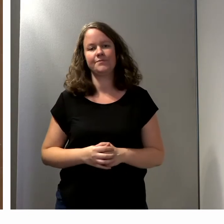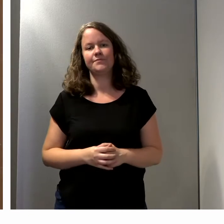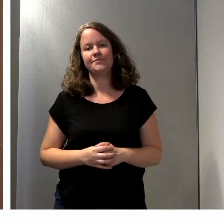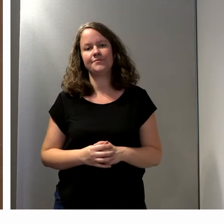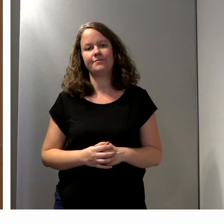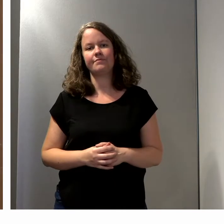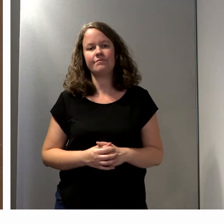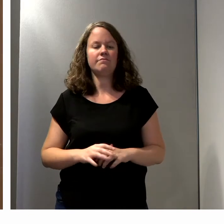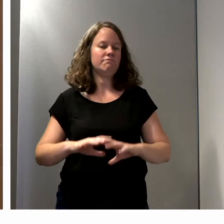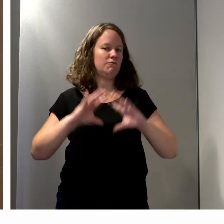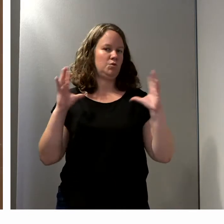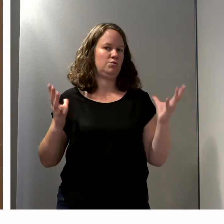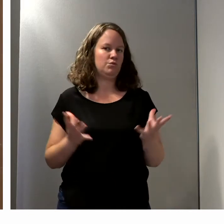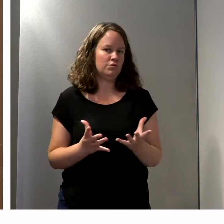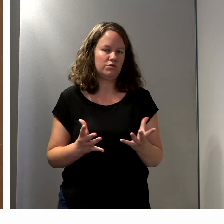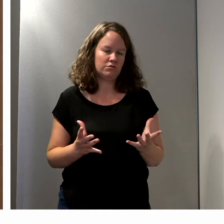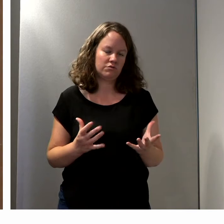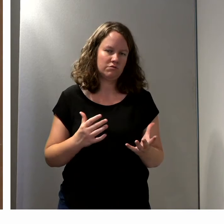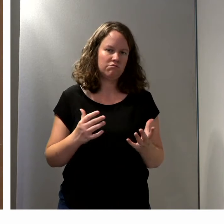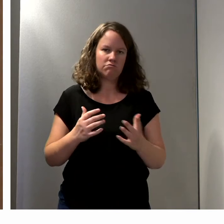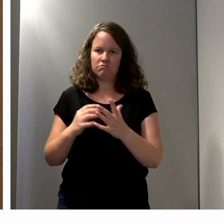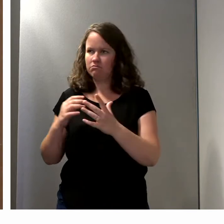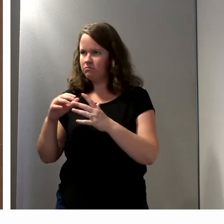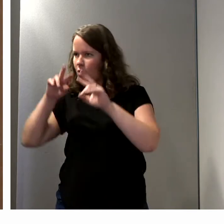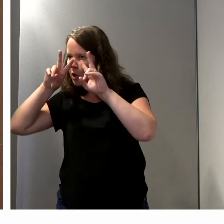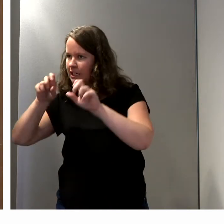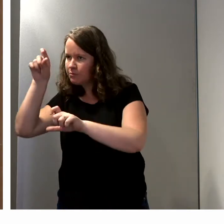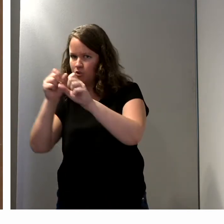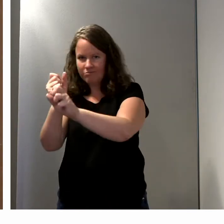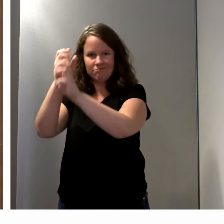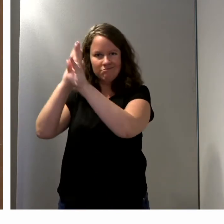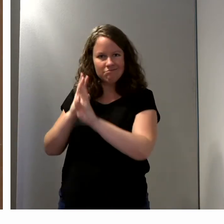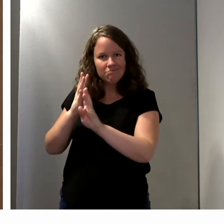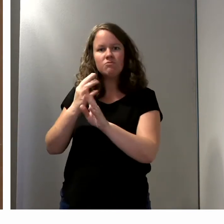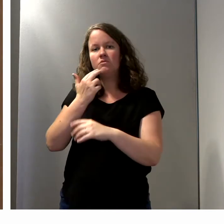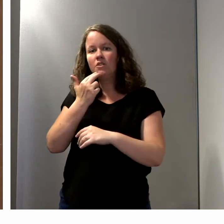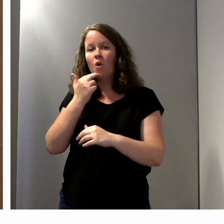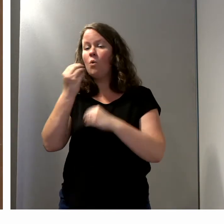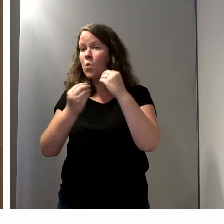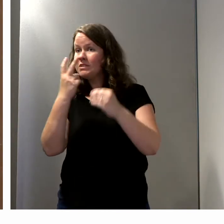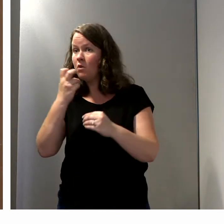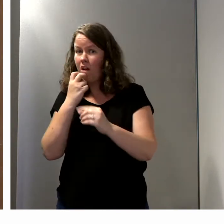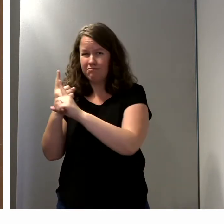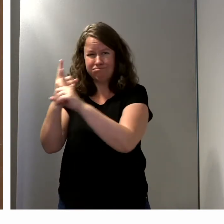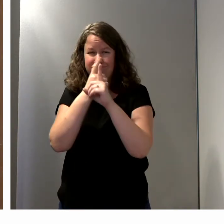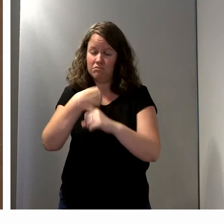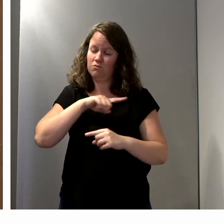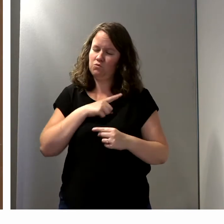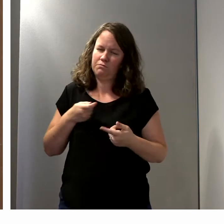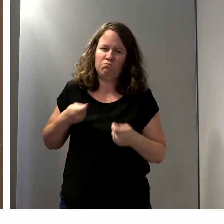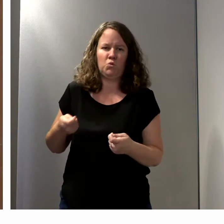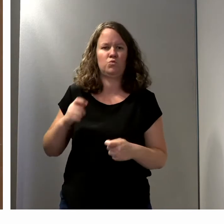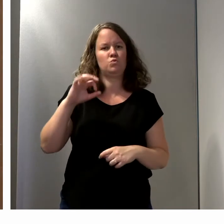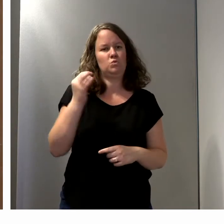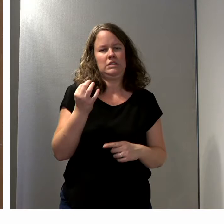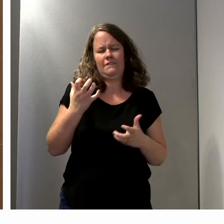manière générale, la recherche utilisateur, la rencontre avec les citoyennes et citoyens, c'est vraiment un dispositif qu'on pousse à fond et qu'on